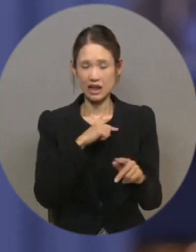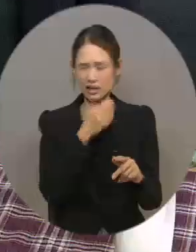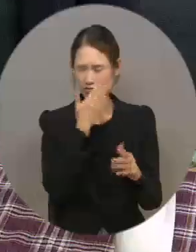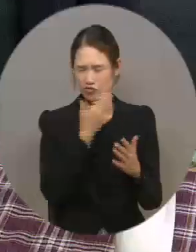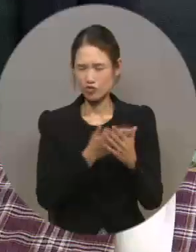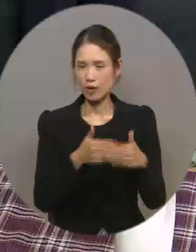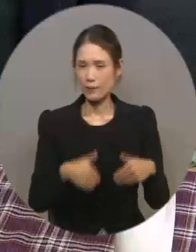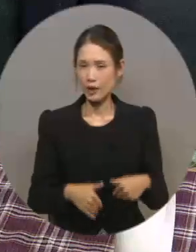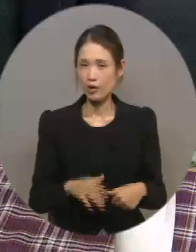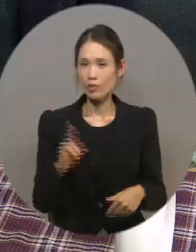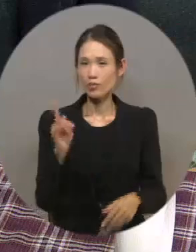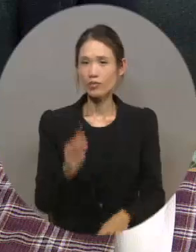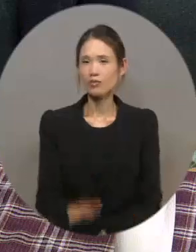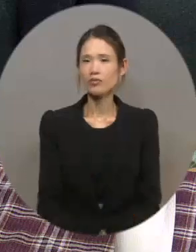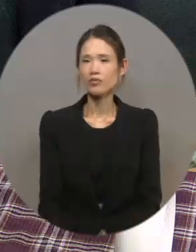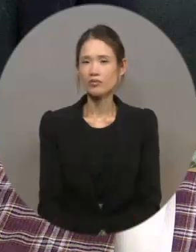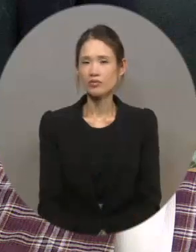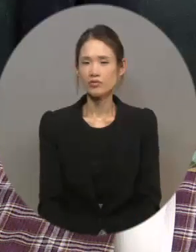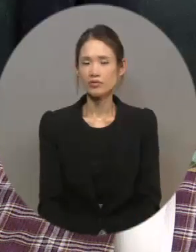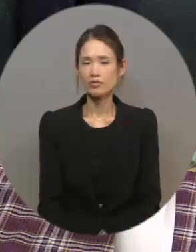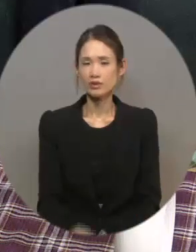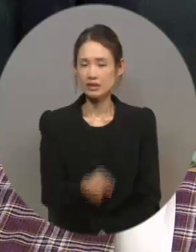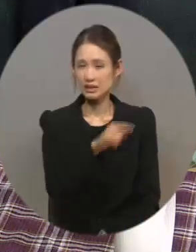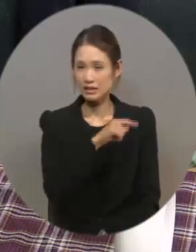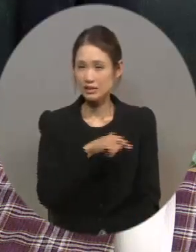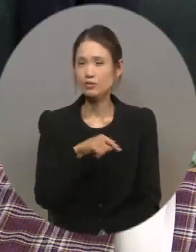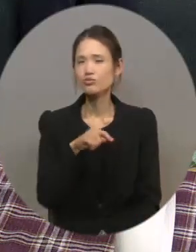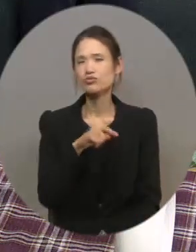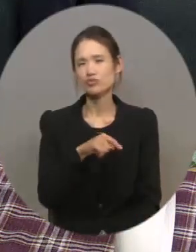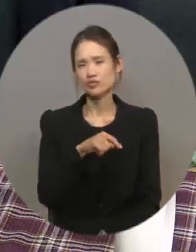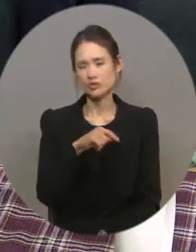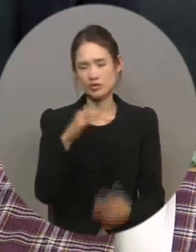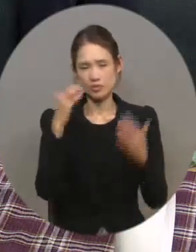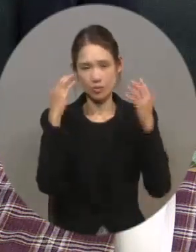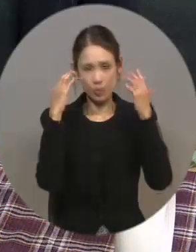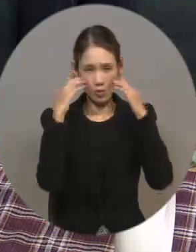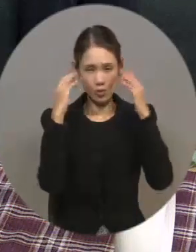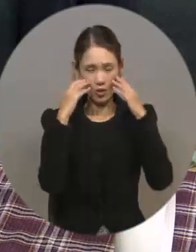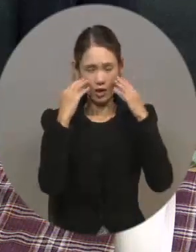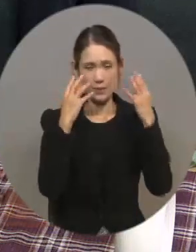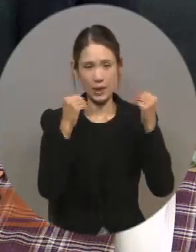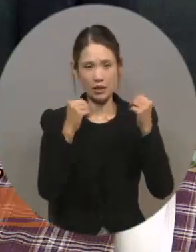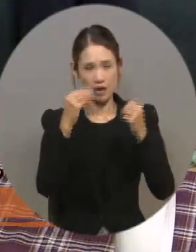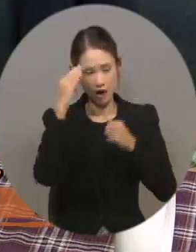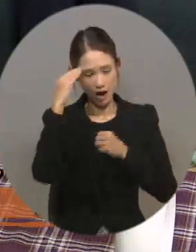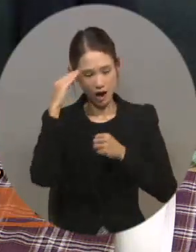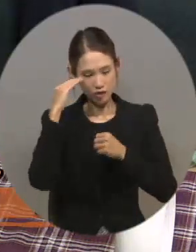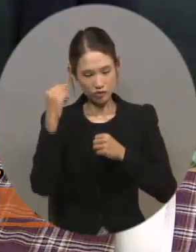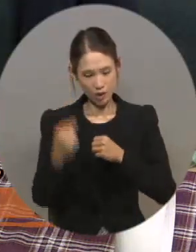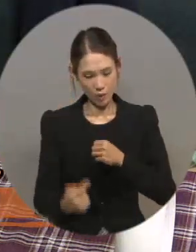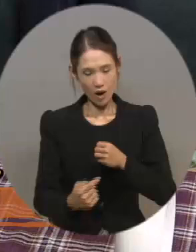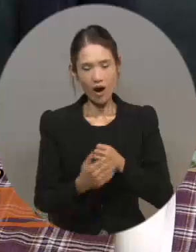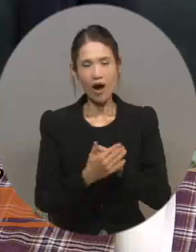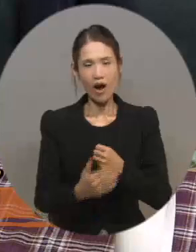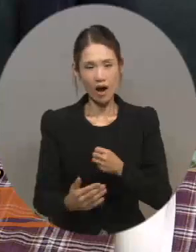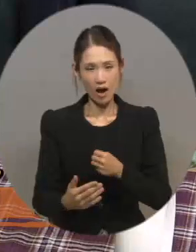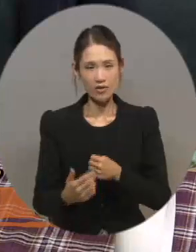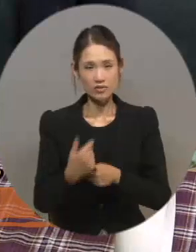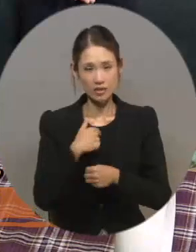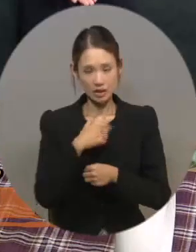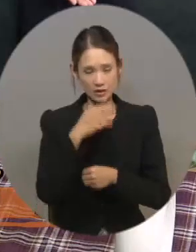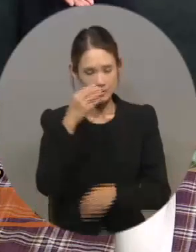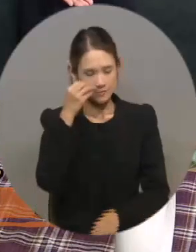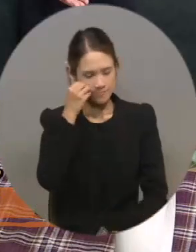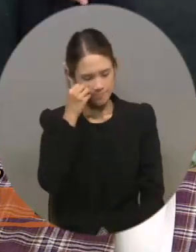거 뭘까요? 이분들의 그 너무 고생을 많이 하고 한국에 왔는데 내가 이제 제대로